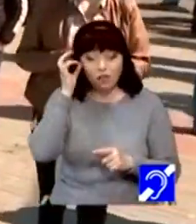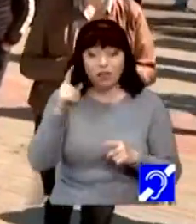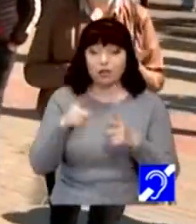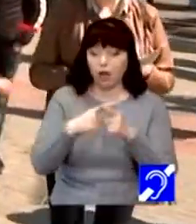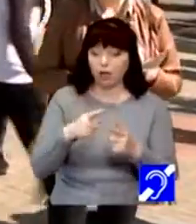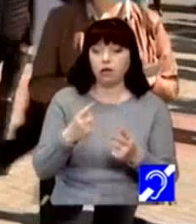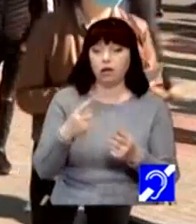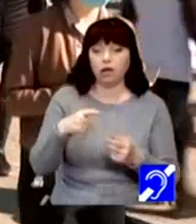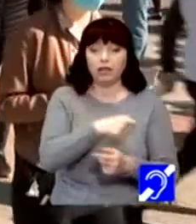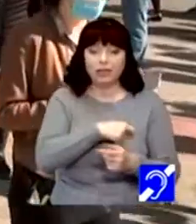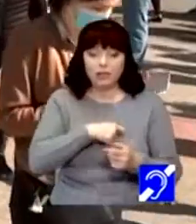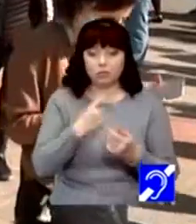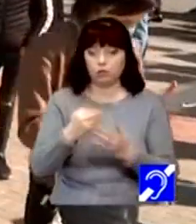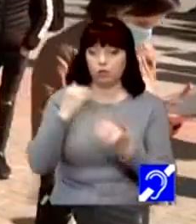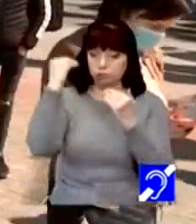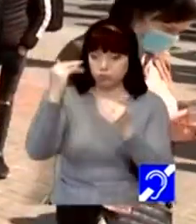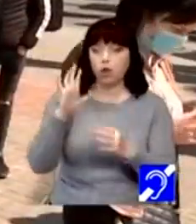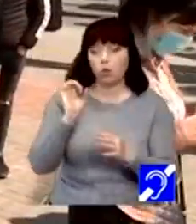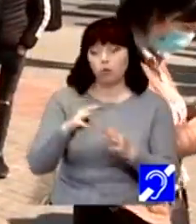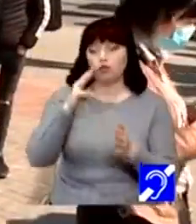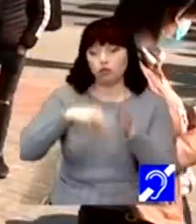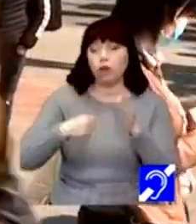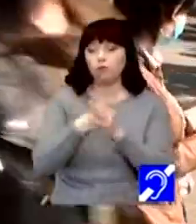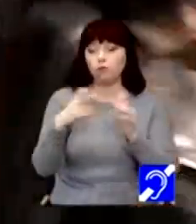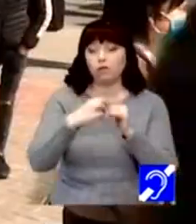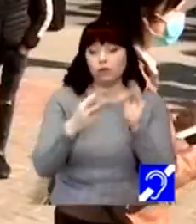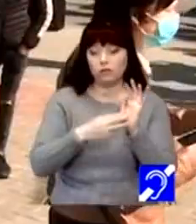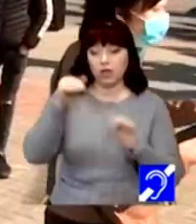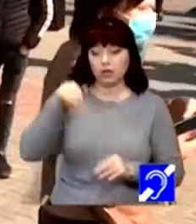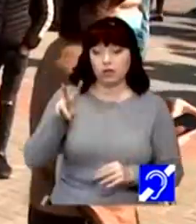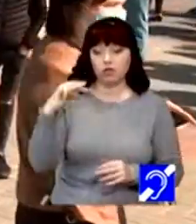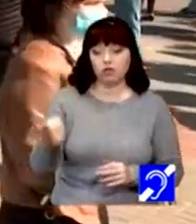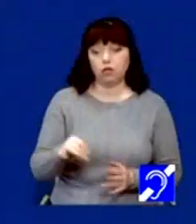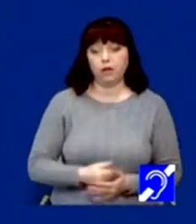functie publica amenda va creste pana la 18.000 de lei